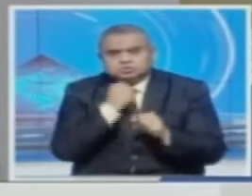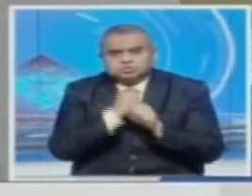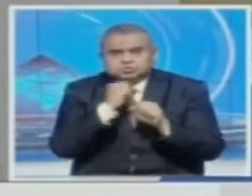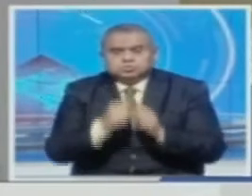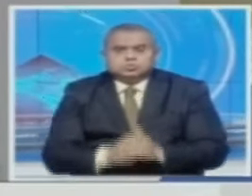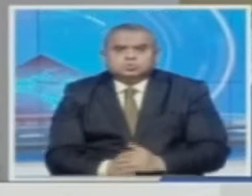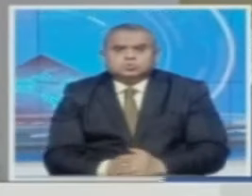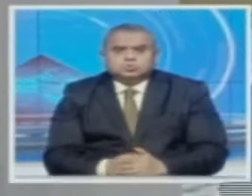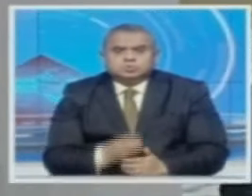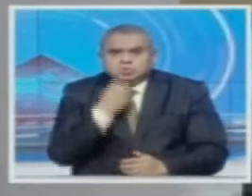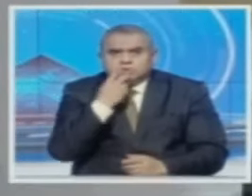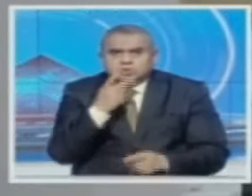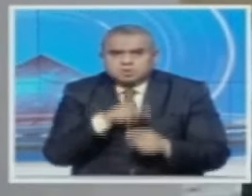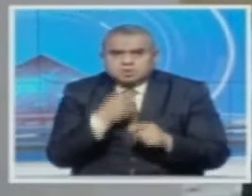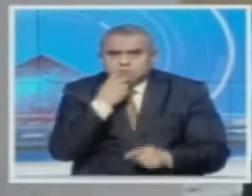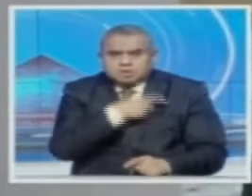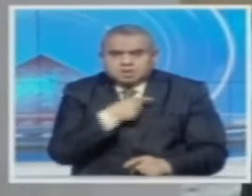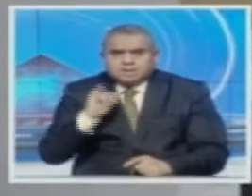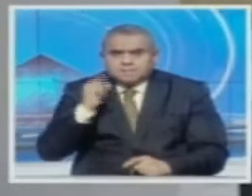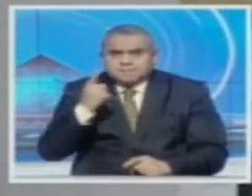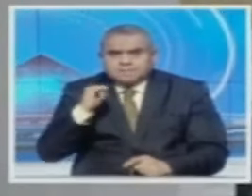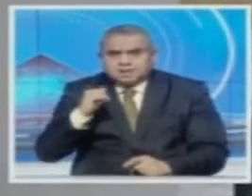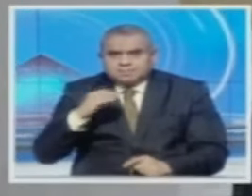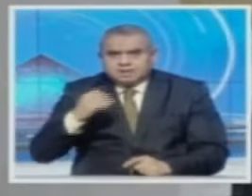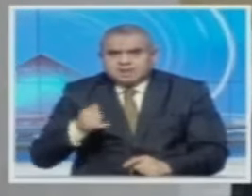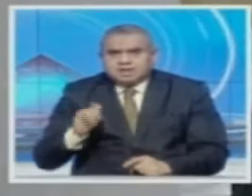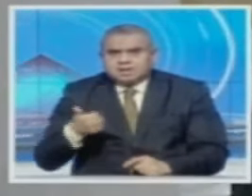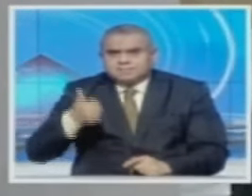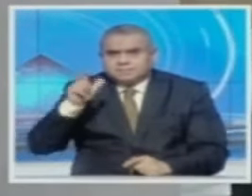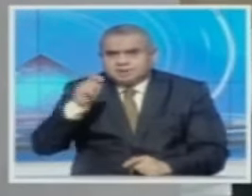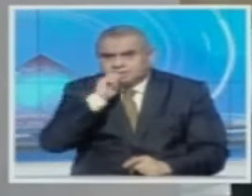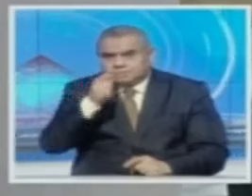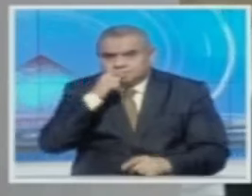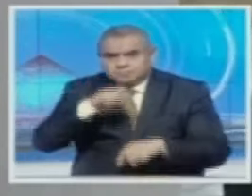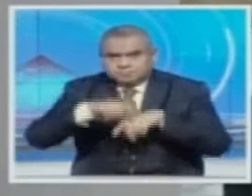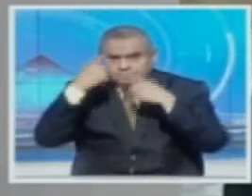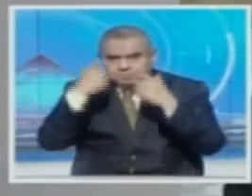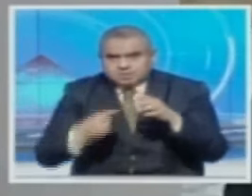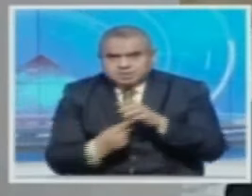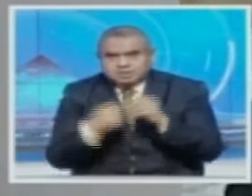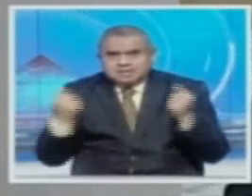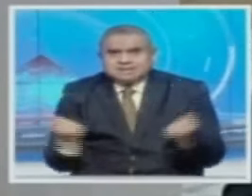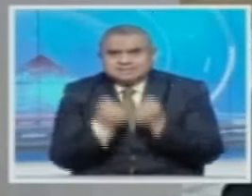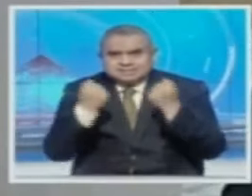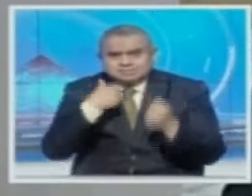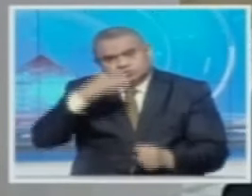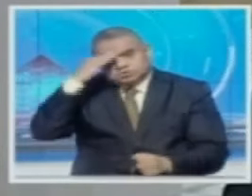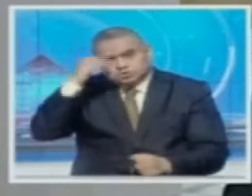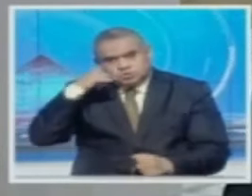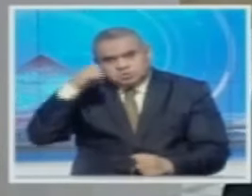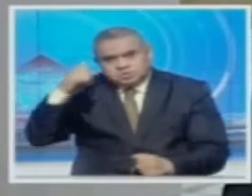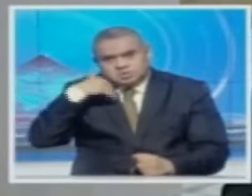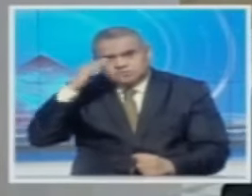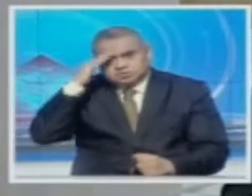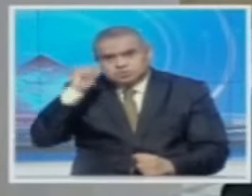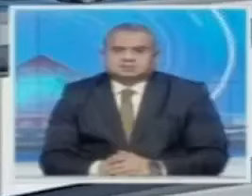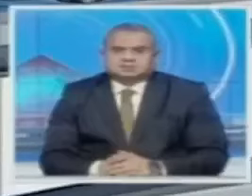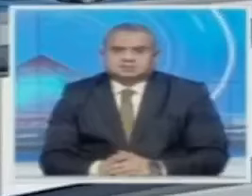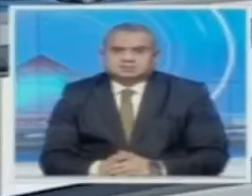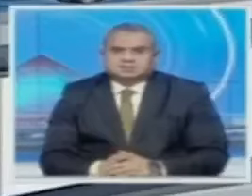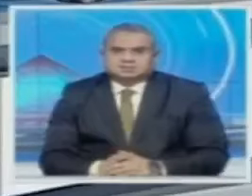نعم محمد جمال مراسل أخبار مصر من مقر انعقاد جلسة الحوار الوطني بالأكاديمية الوطنية للتدريب، شكرا جزيلا لك.